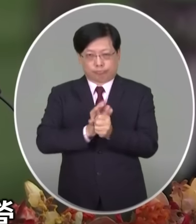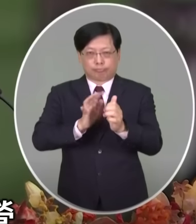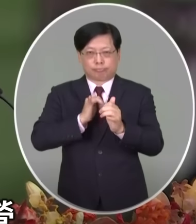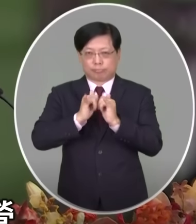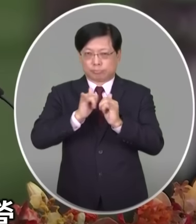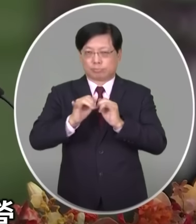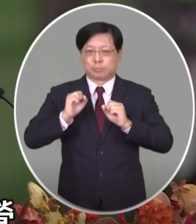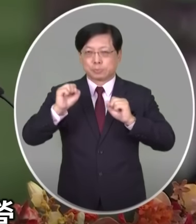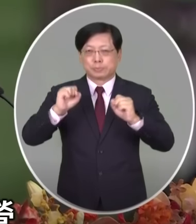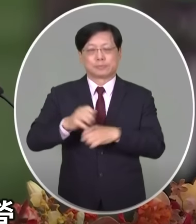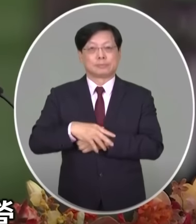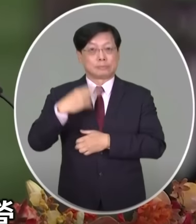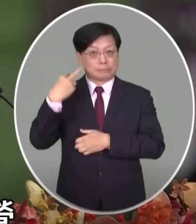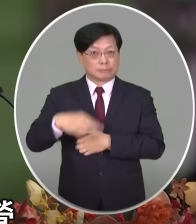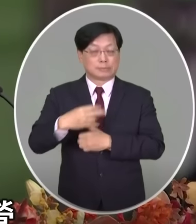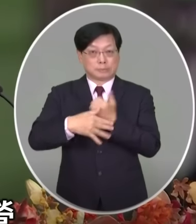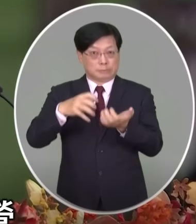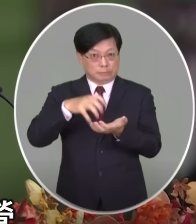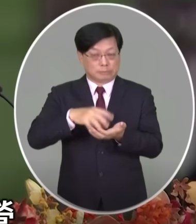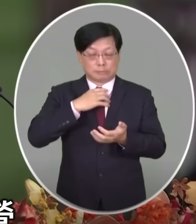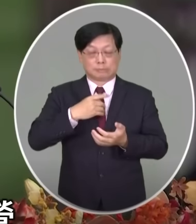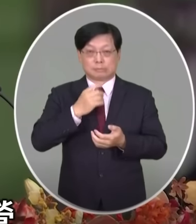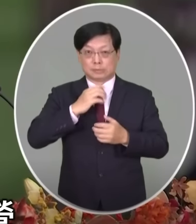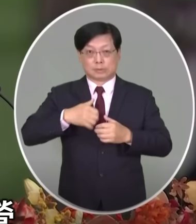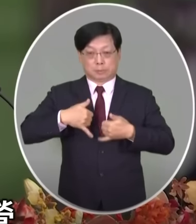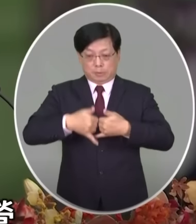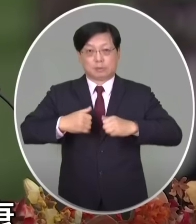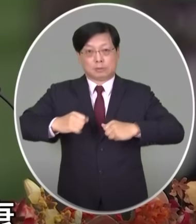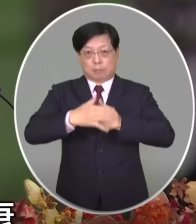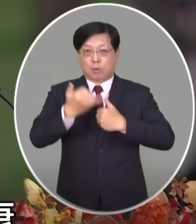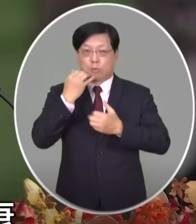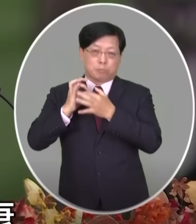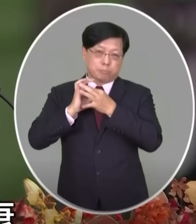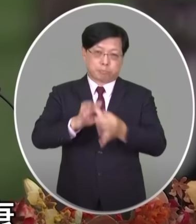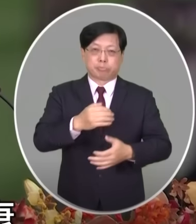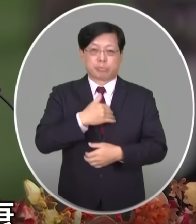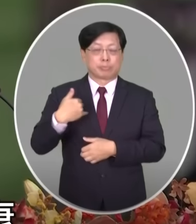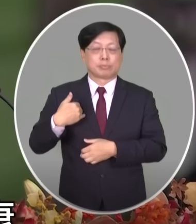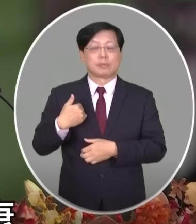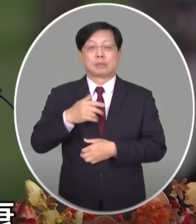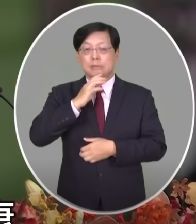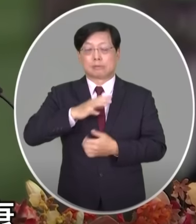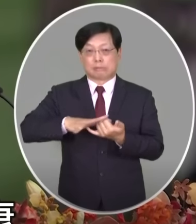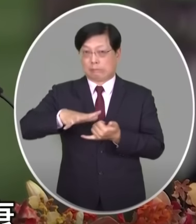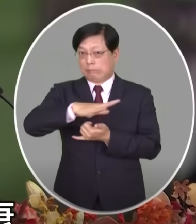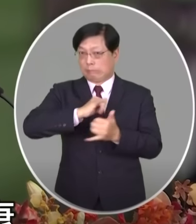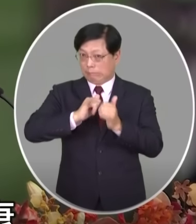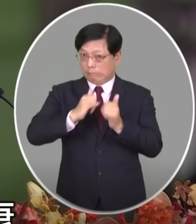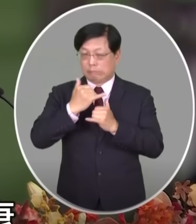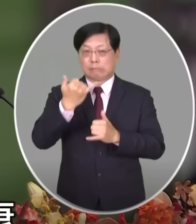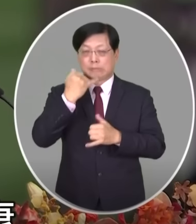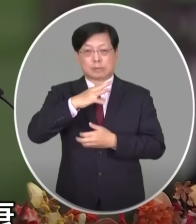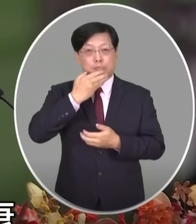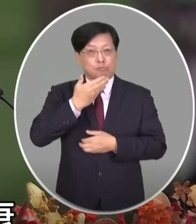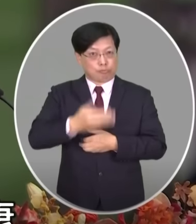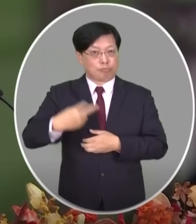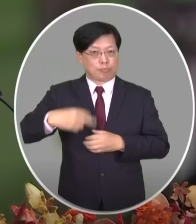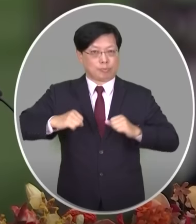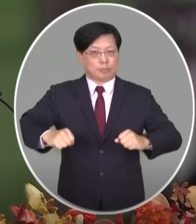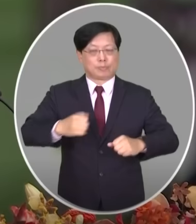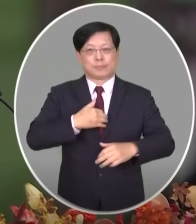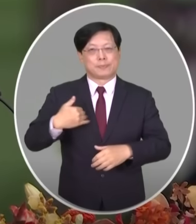且确保健保永续经营，让国人活得长寿又健